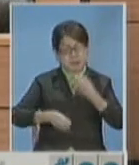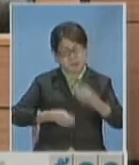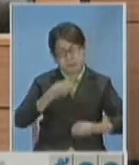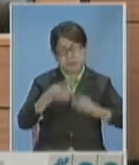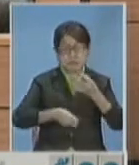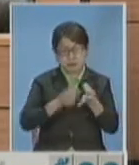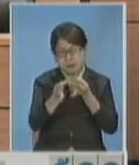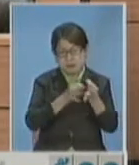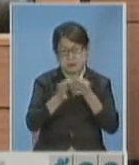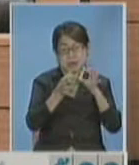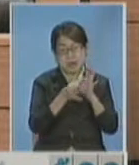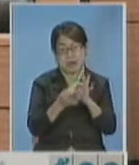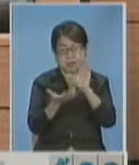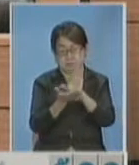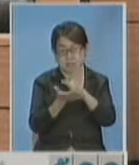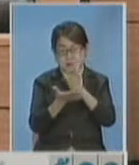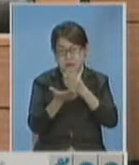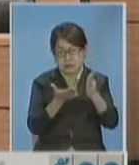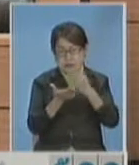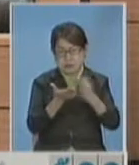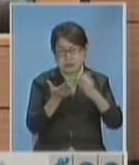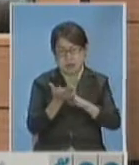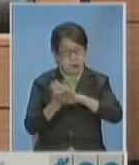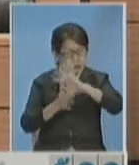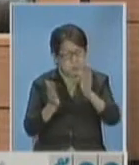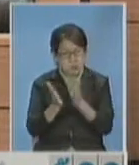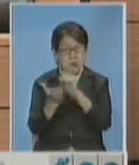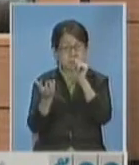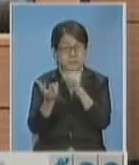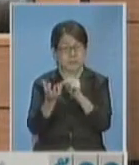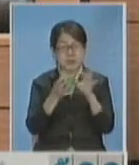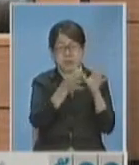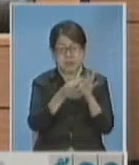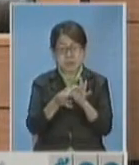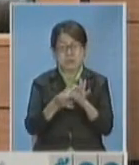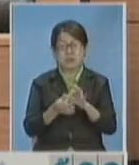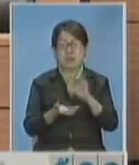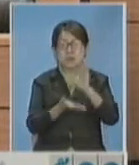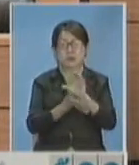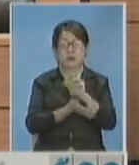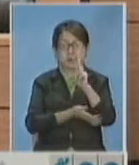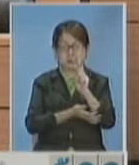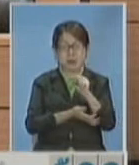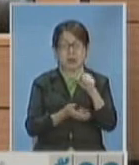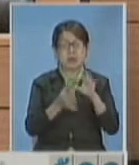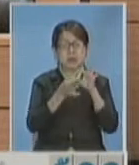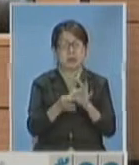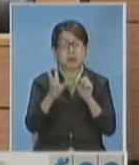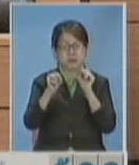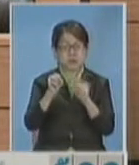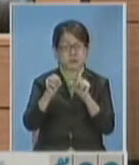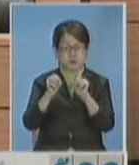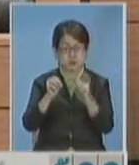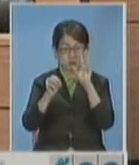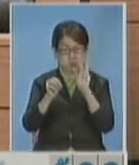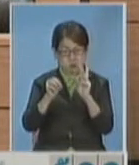เรื่องของการใช้จ่ายงบในภาพรวมแล้วก็เกี่ยวพันกับงบของรัฐสภาซึ่งอยู่ในมาตรา26ครับ